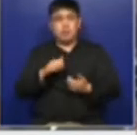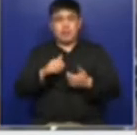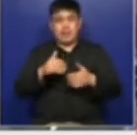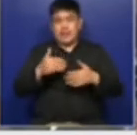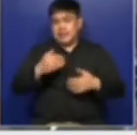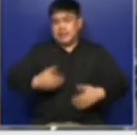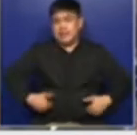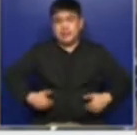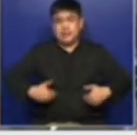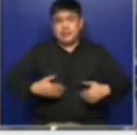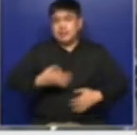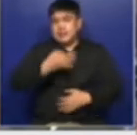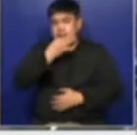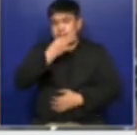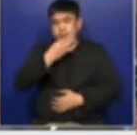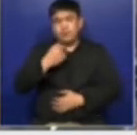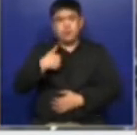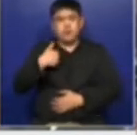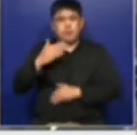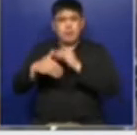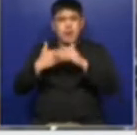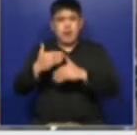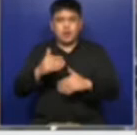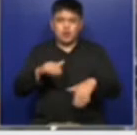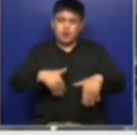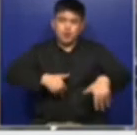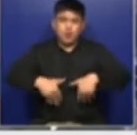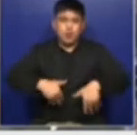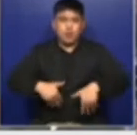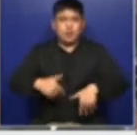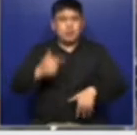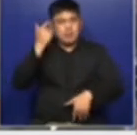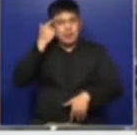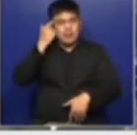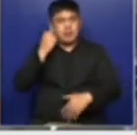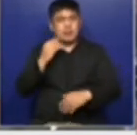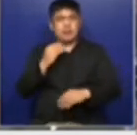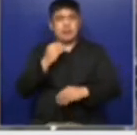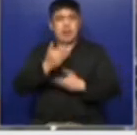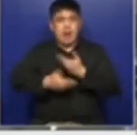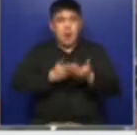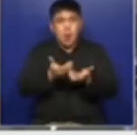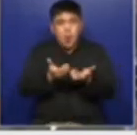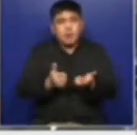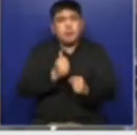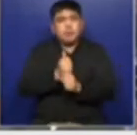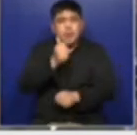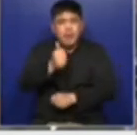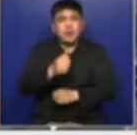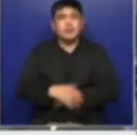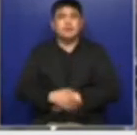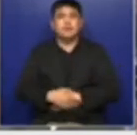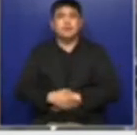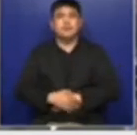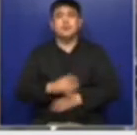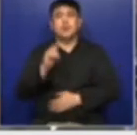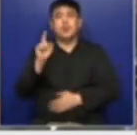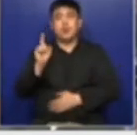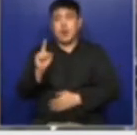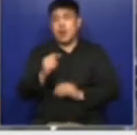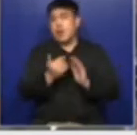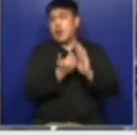ชีพเนี่ยรายได้ประชาชนเนี่ยเพิ่มขึ้นนะครับประชากรอีสานเนี่ยพื้นที่ชลประ